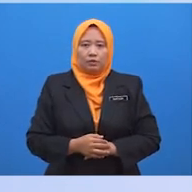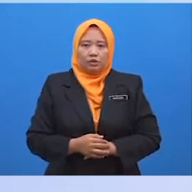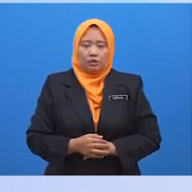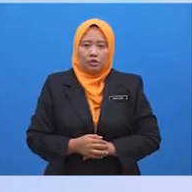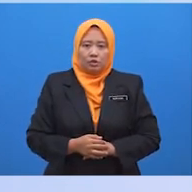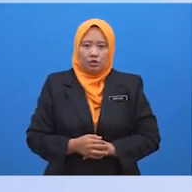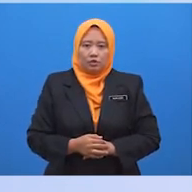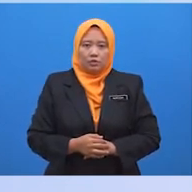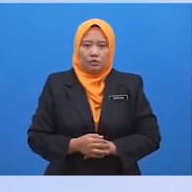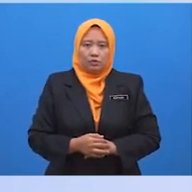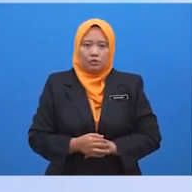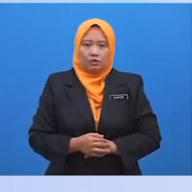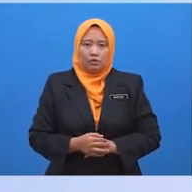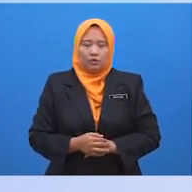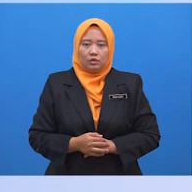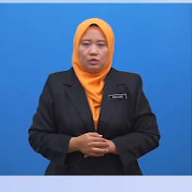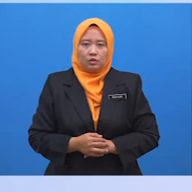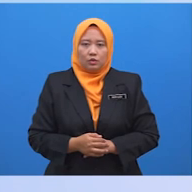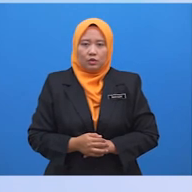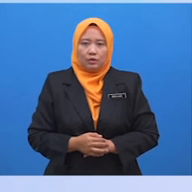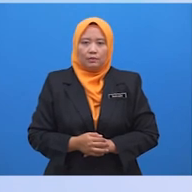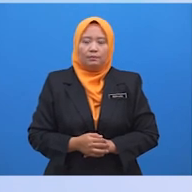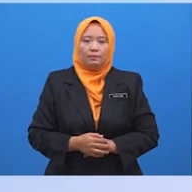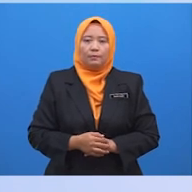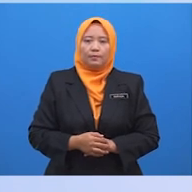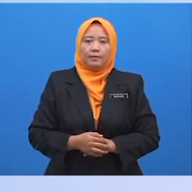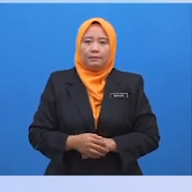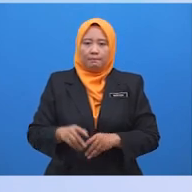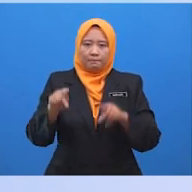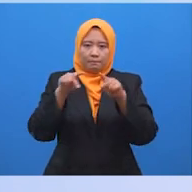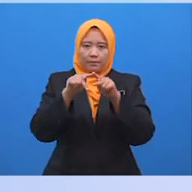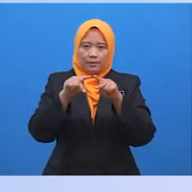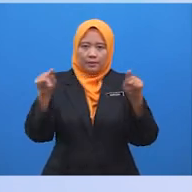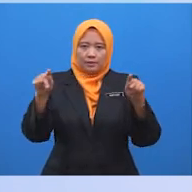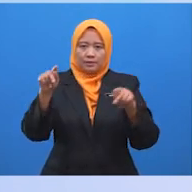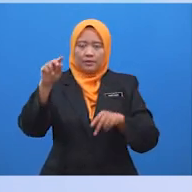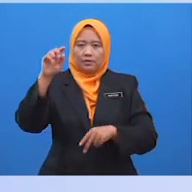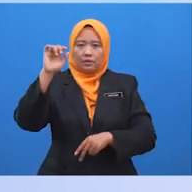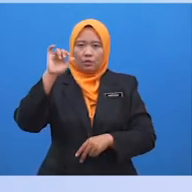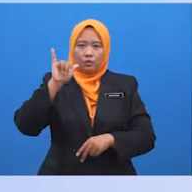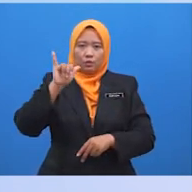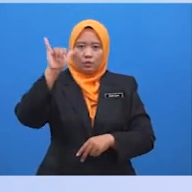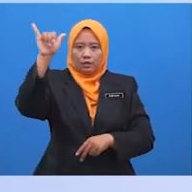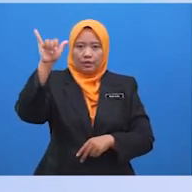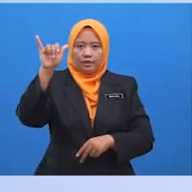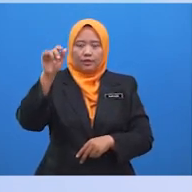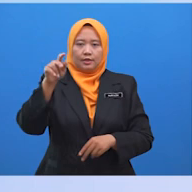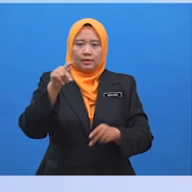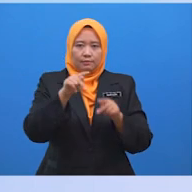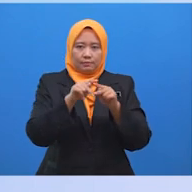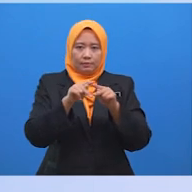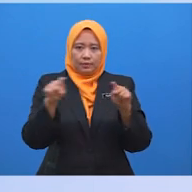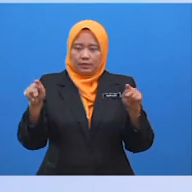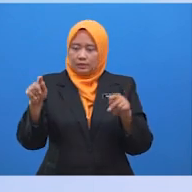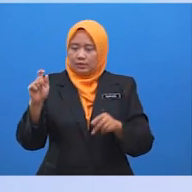di antara pintasan X dan pintasan Y. Pintasan X